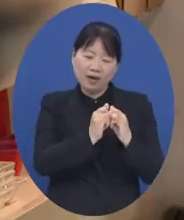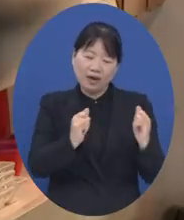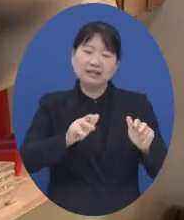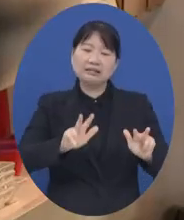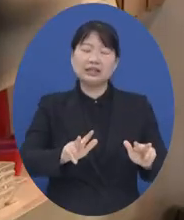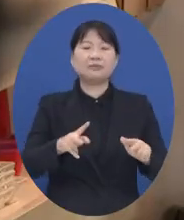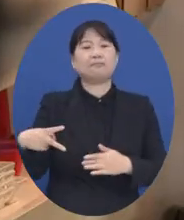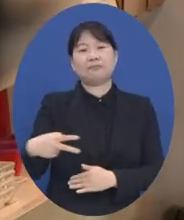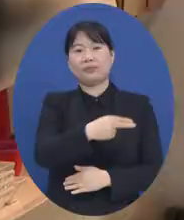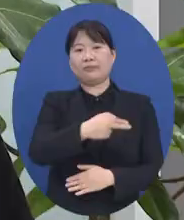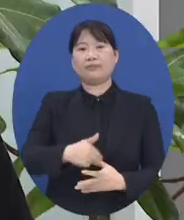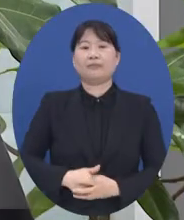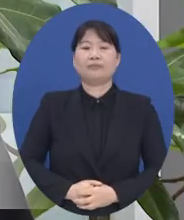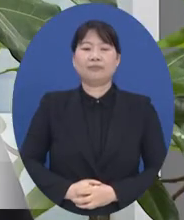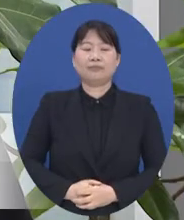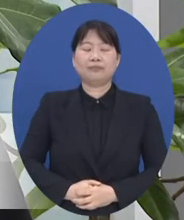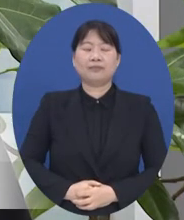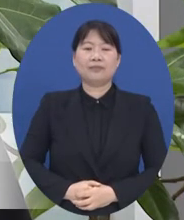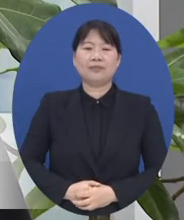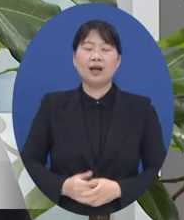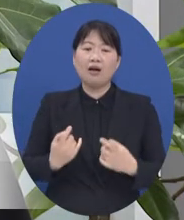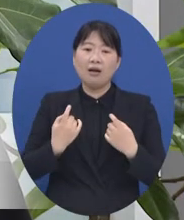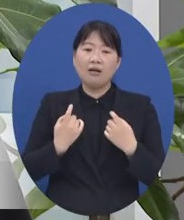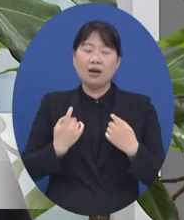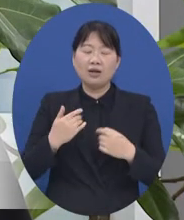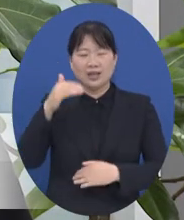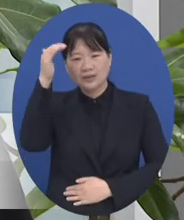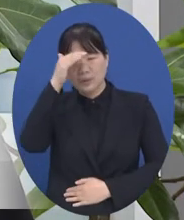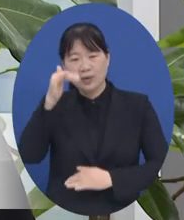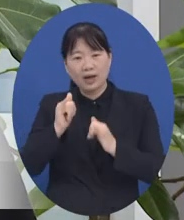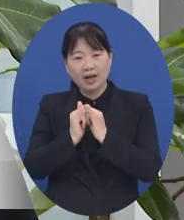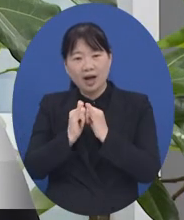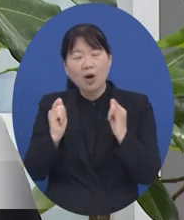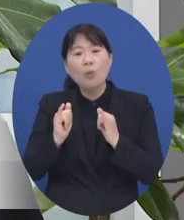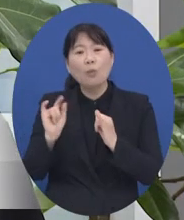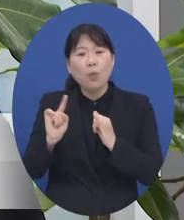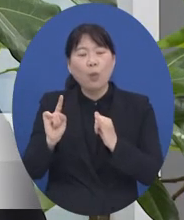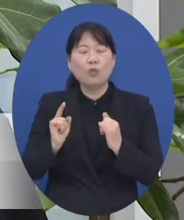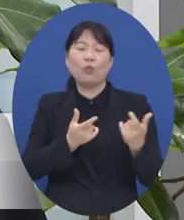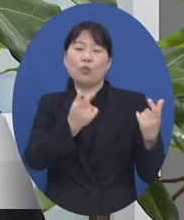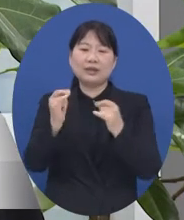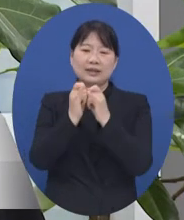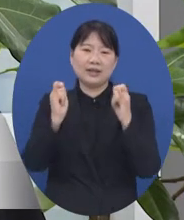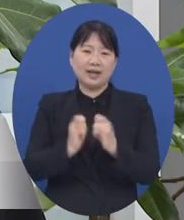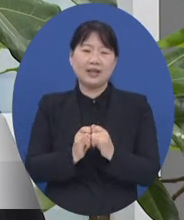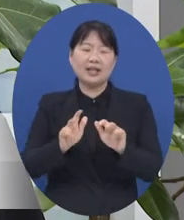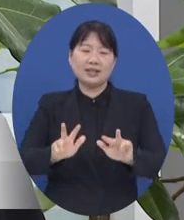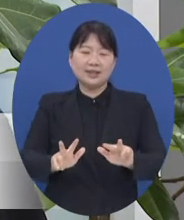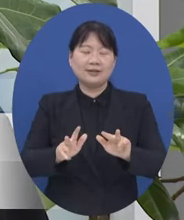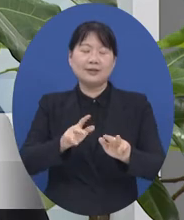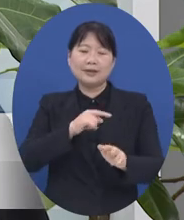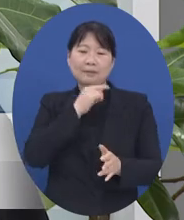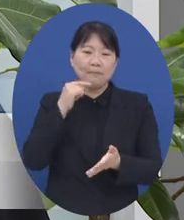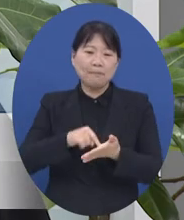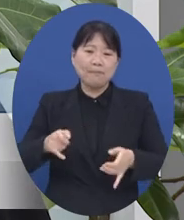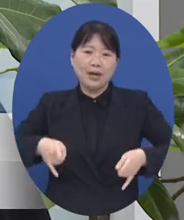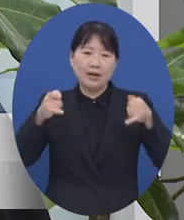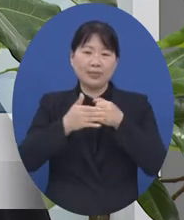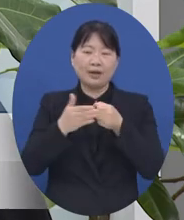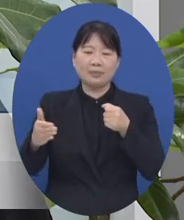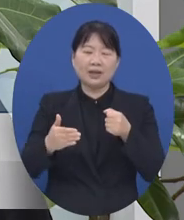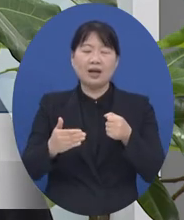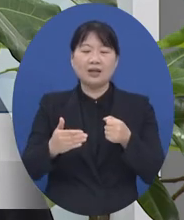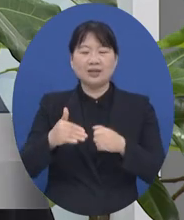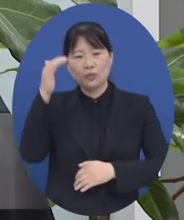뚝 끊겨서 씁니다 단순히 여행은 뿐만이 아니라 건강하게 자체가 택을 큰 상황입니다 참 지금으로서는 이런 관광할 때는